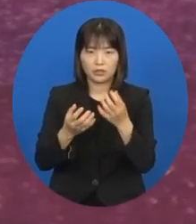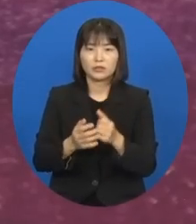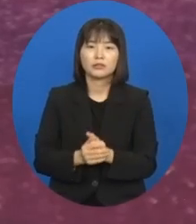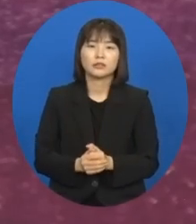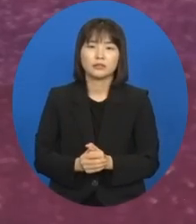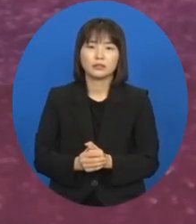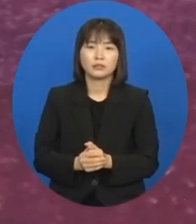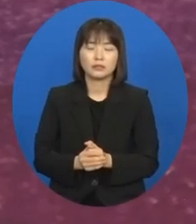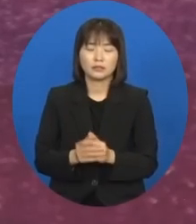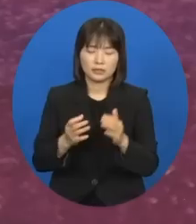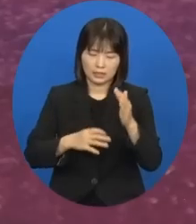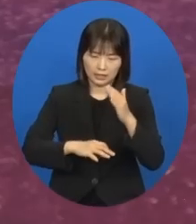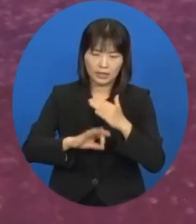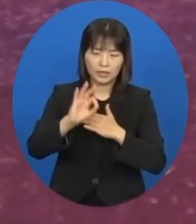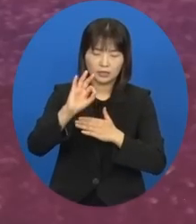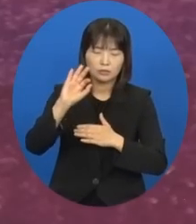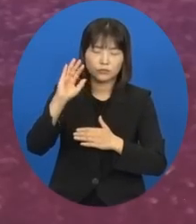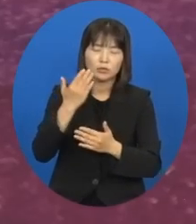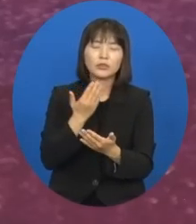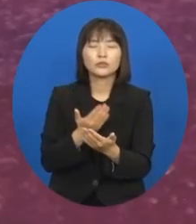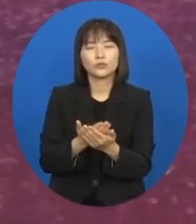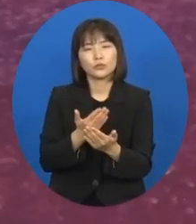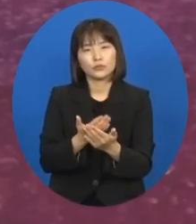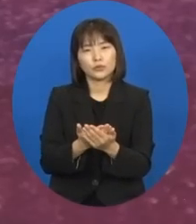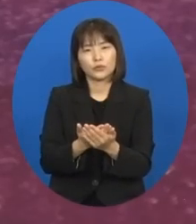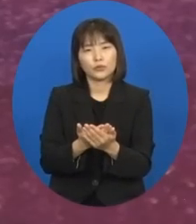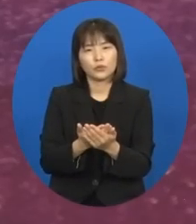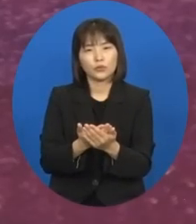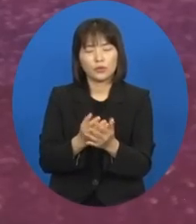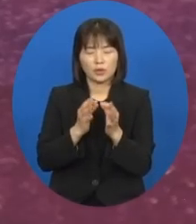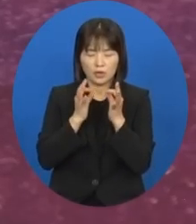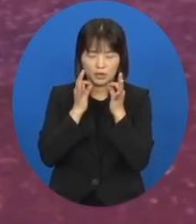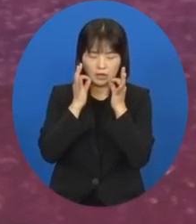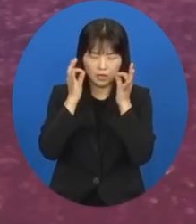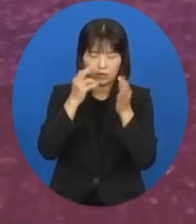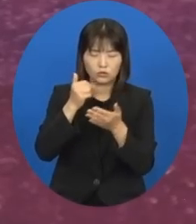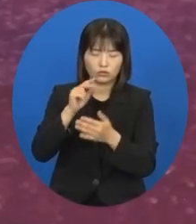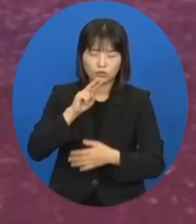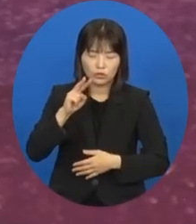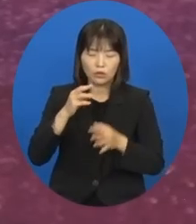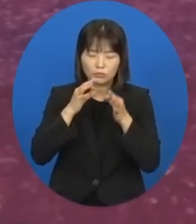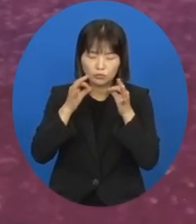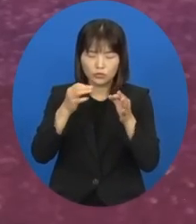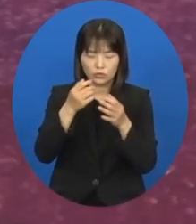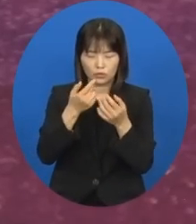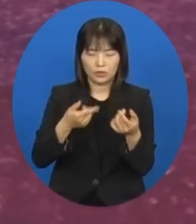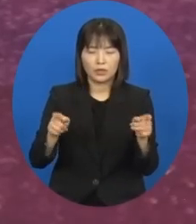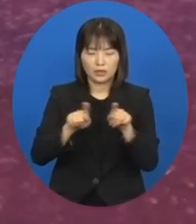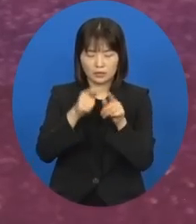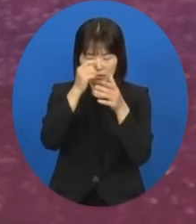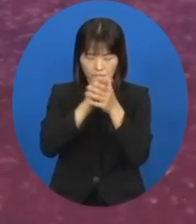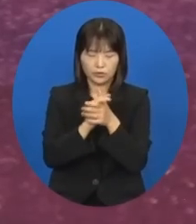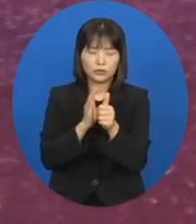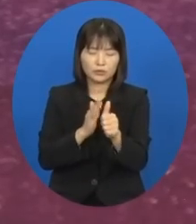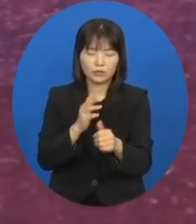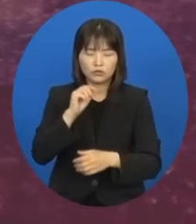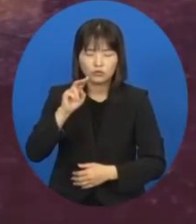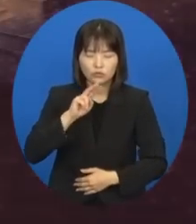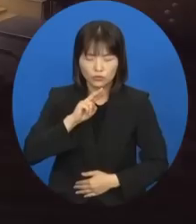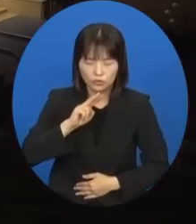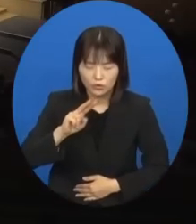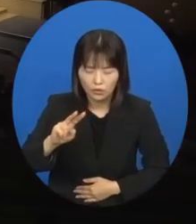고백되어지는이 아침 되게 하소서 우리 간절하게 주여 한번 부르시고 동성으로 기도하겠습니다